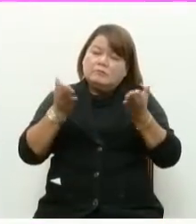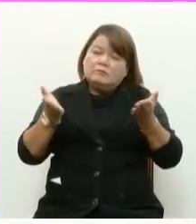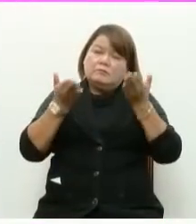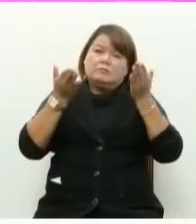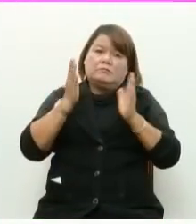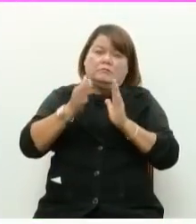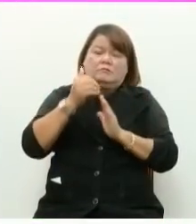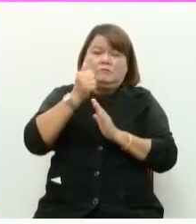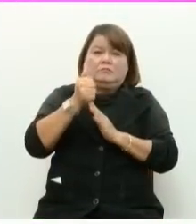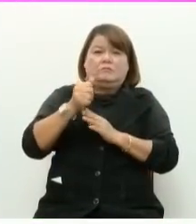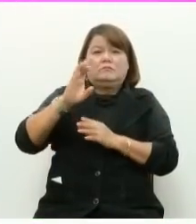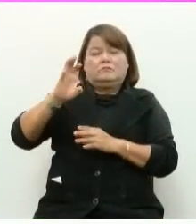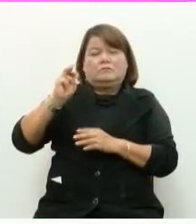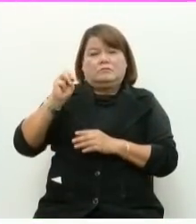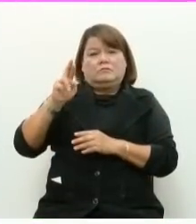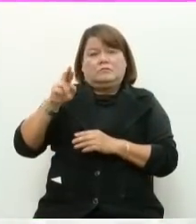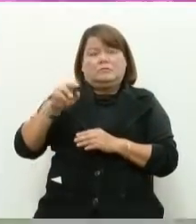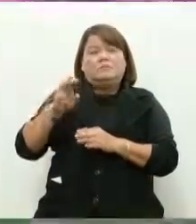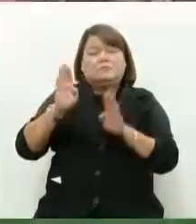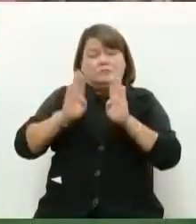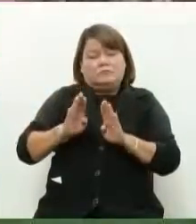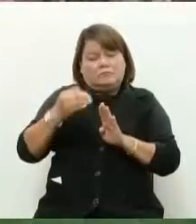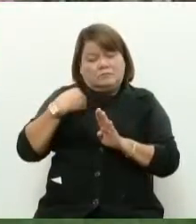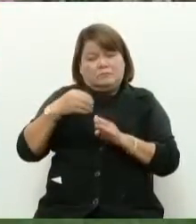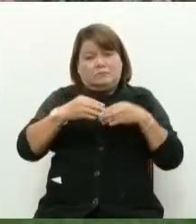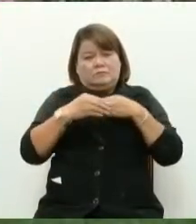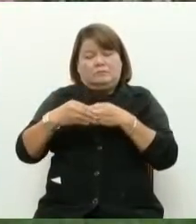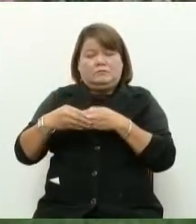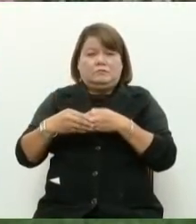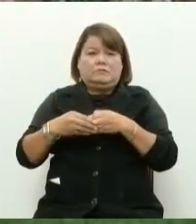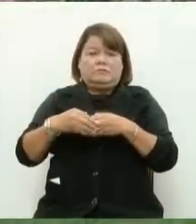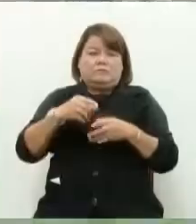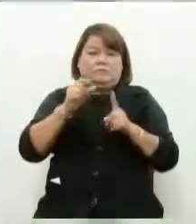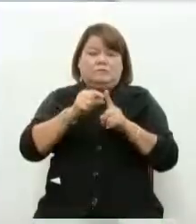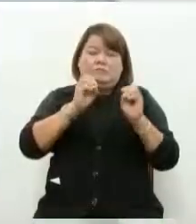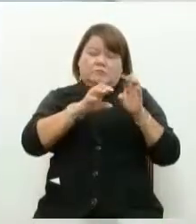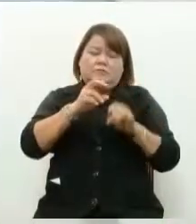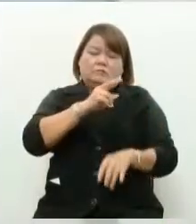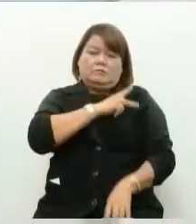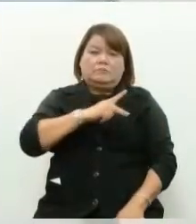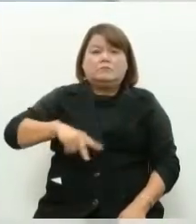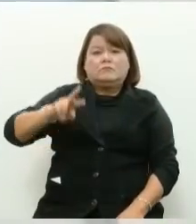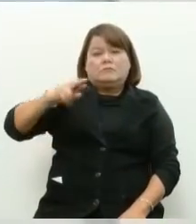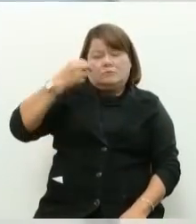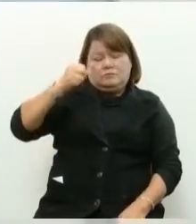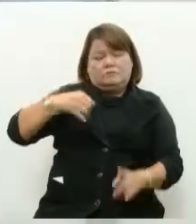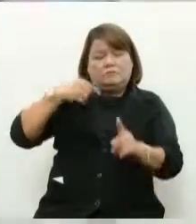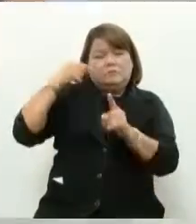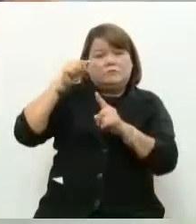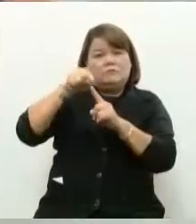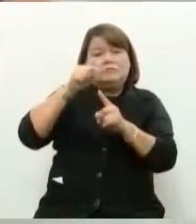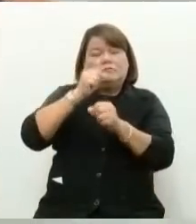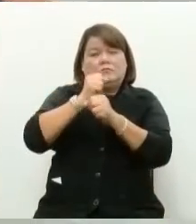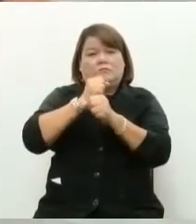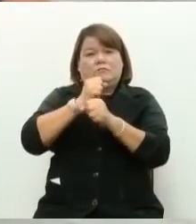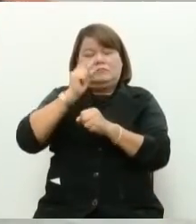ดี CMR Model ที่น้อมนำพระบรมราโชบายด้านการศึกษาของในหลวงรัชกาลที่10สู่การปฏิบัติส่งผ